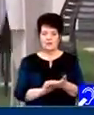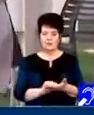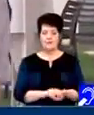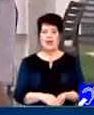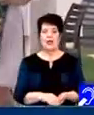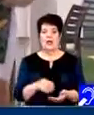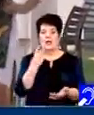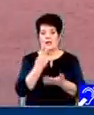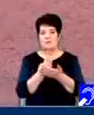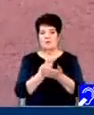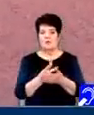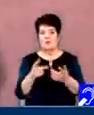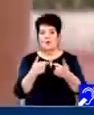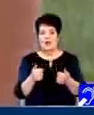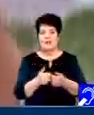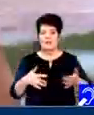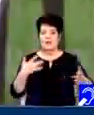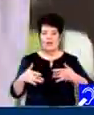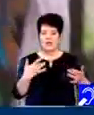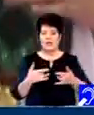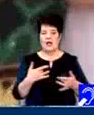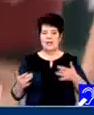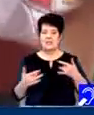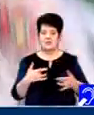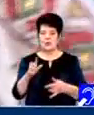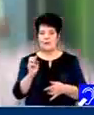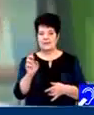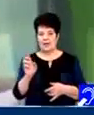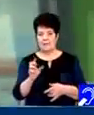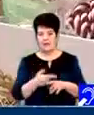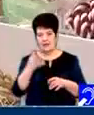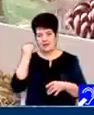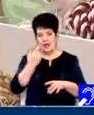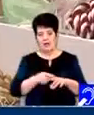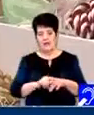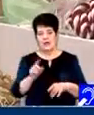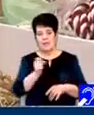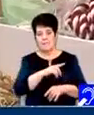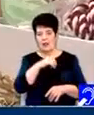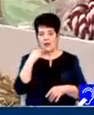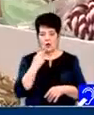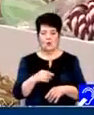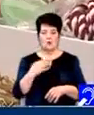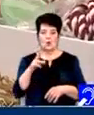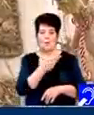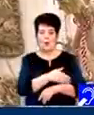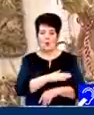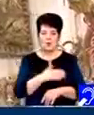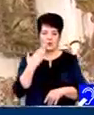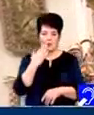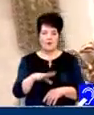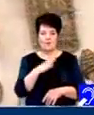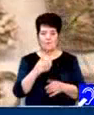zi a expoziției va fi organizat și un concert prezentat de artiști basarabeni. Expoziții similare au mai avut loc în Belarus, Polonia și România, care rămâne un